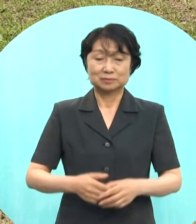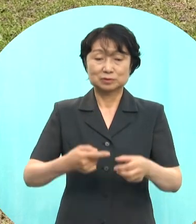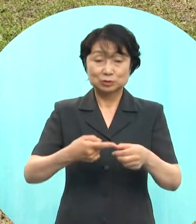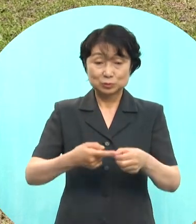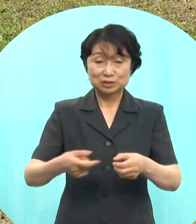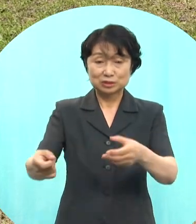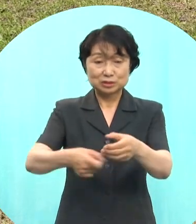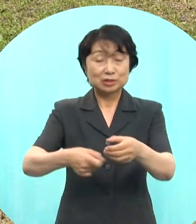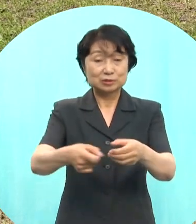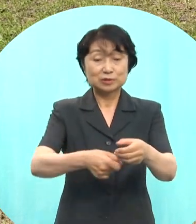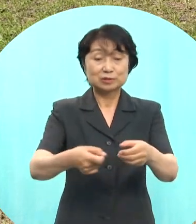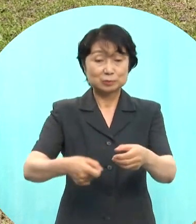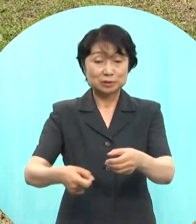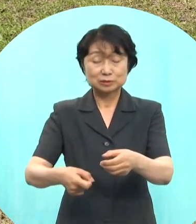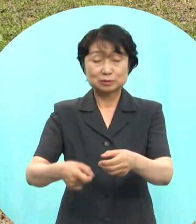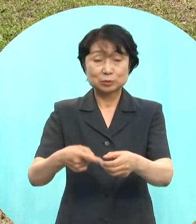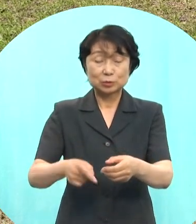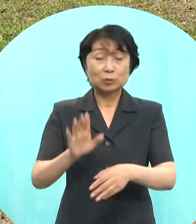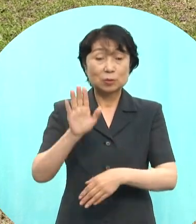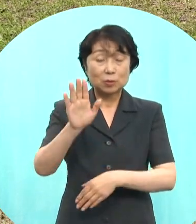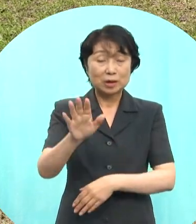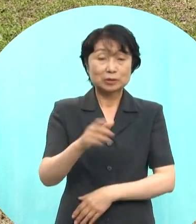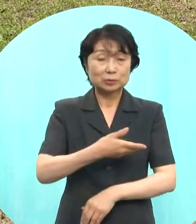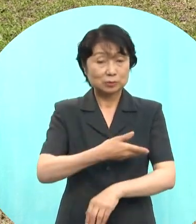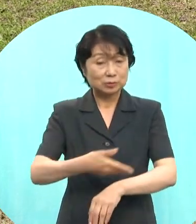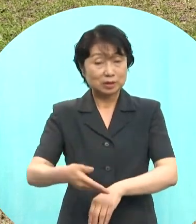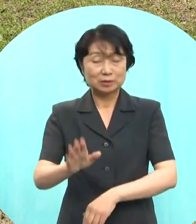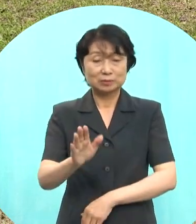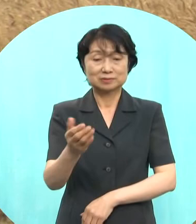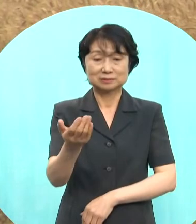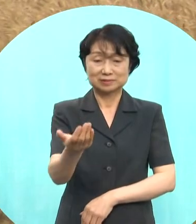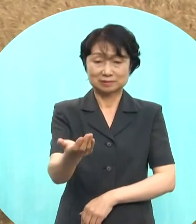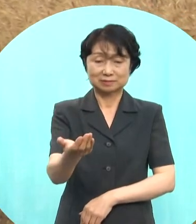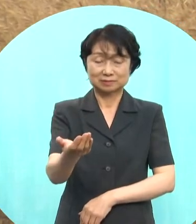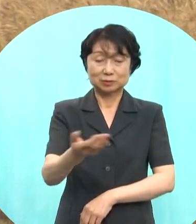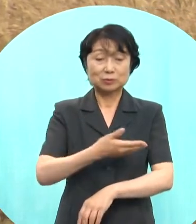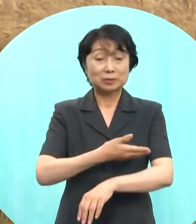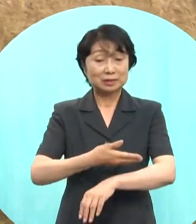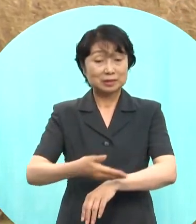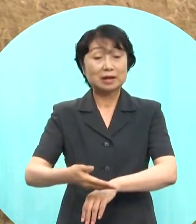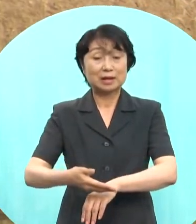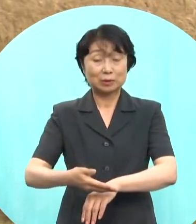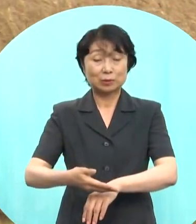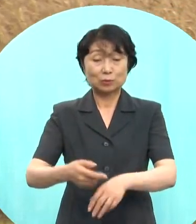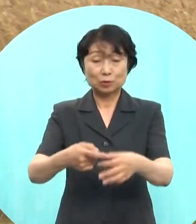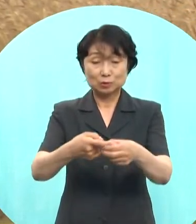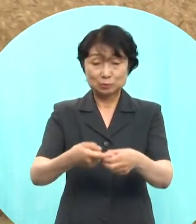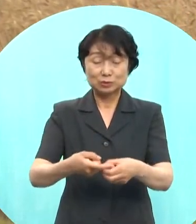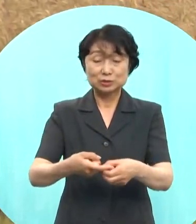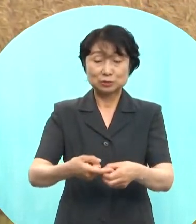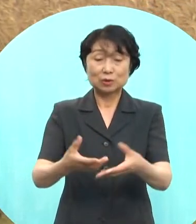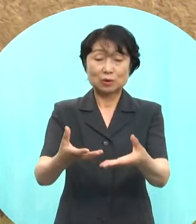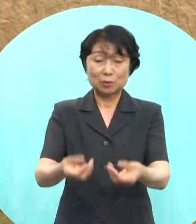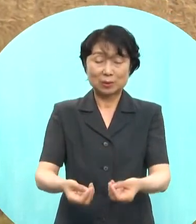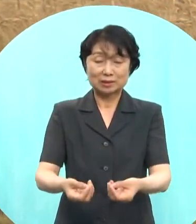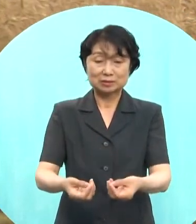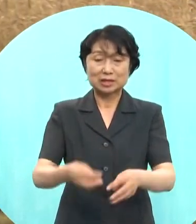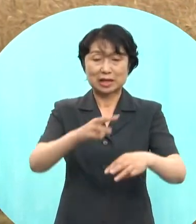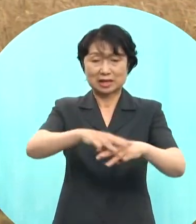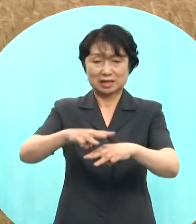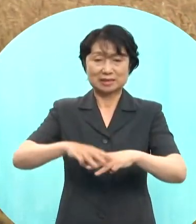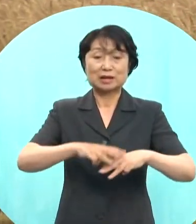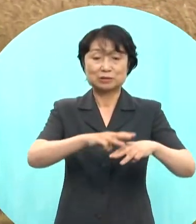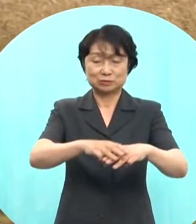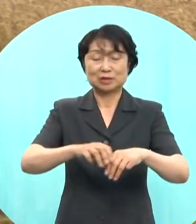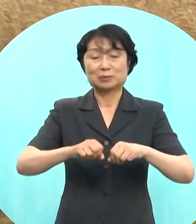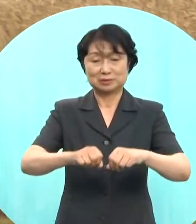麦今刈り取られてますが、はい、この後の流れっていうのはどういうふうになるんですか？ この後の流れは、この麦を刈った後は田植えをします。